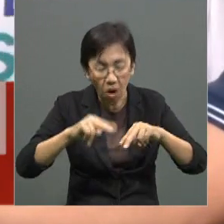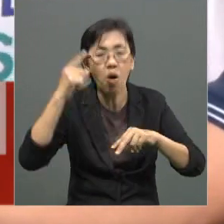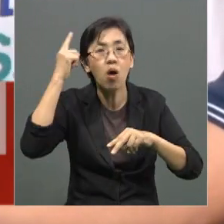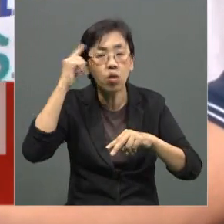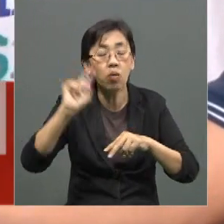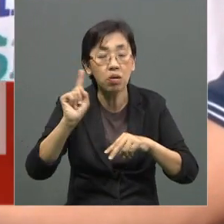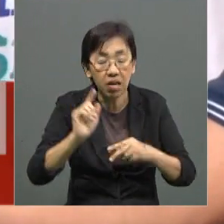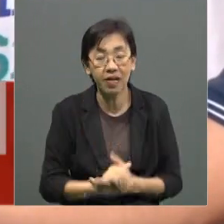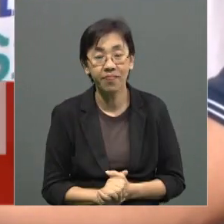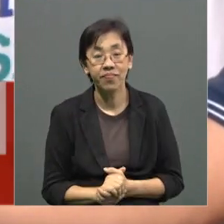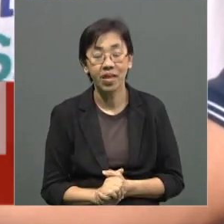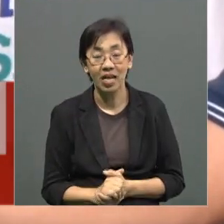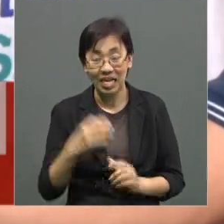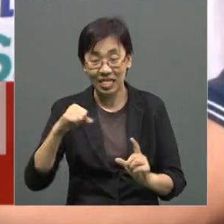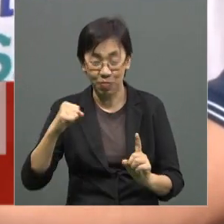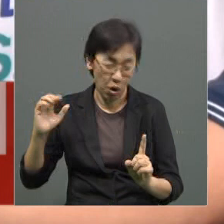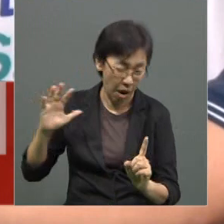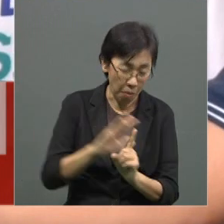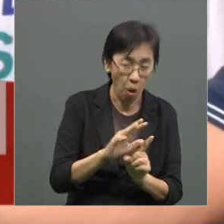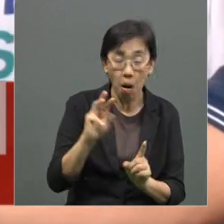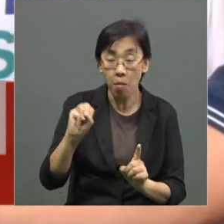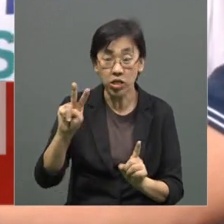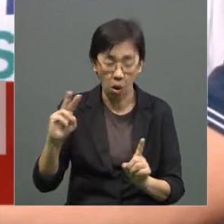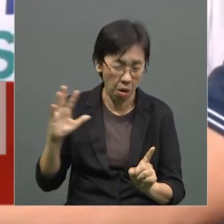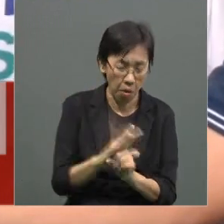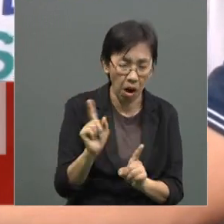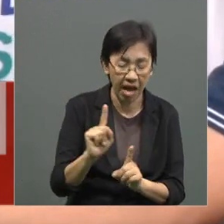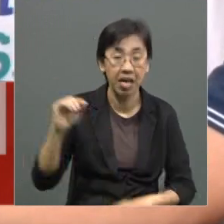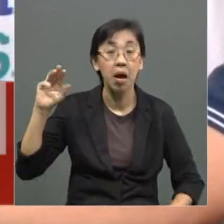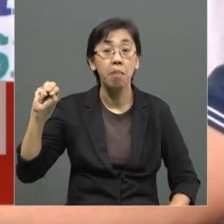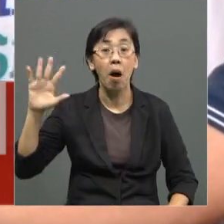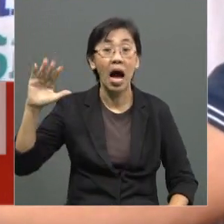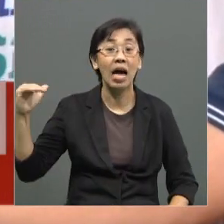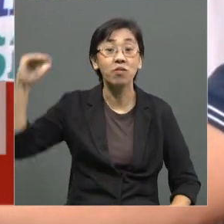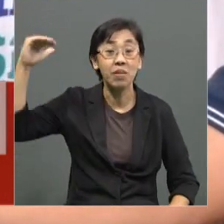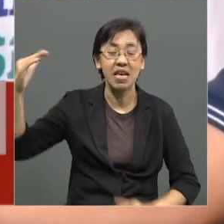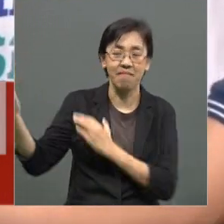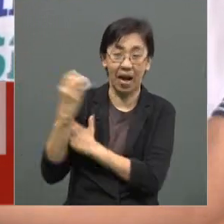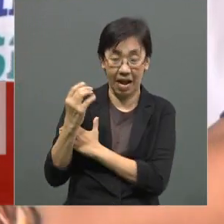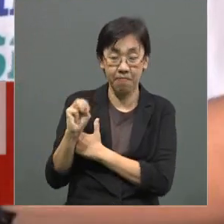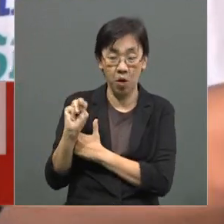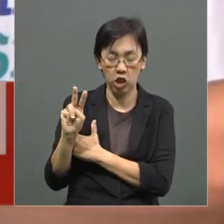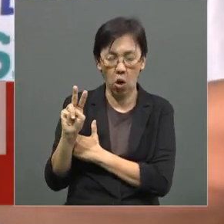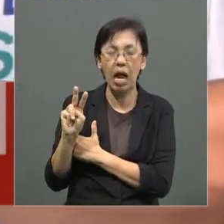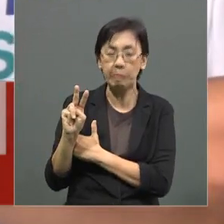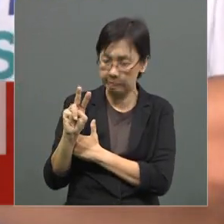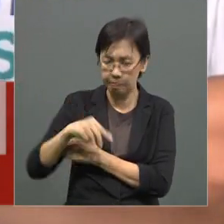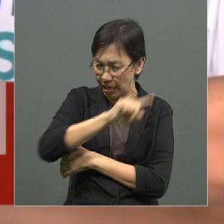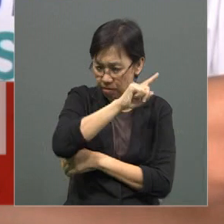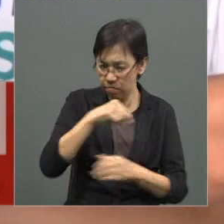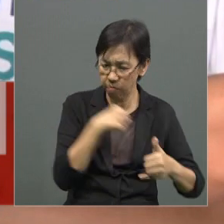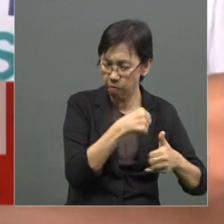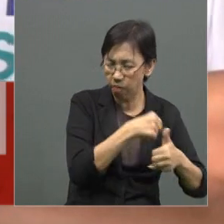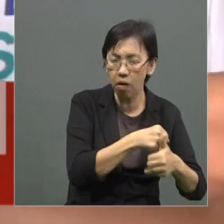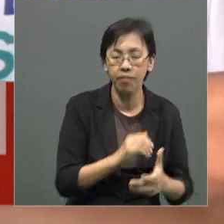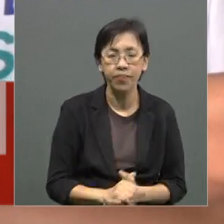ครับว่าที่ไปรุมเขาคือม.2 เนี่ยนะโดนรุ่นพี่ม.5 บังคับให้ทำมาอีกทีนี้แม่ของเด็กม.2 เนี่ยเข